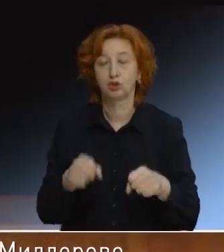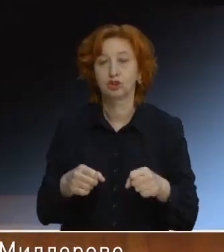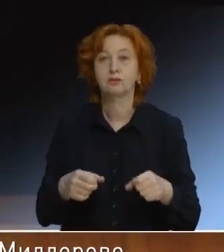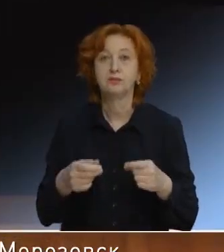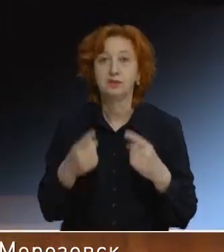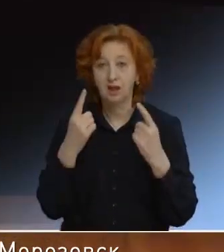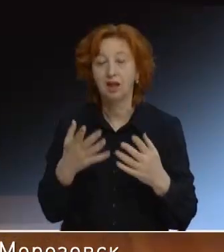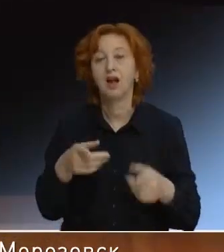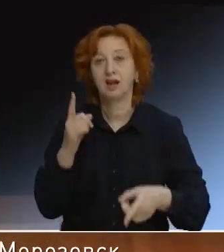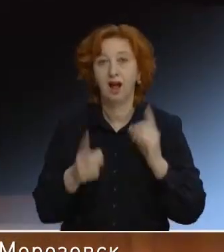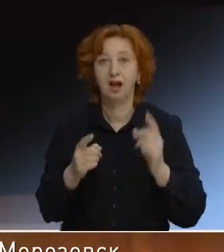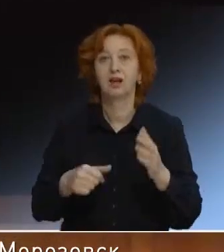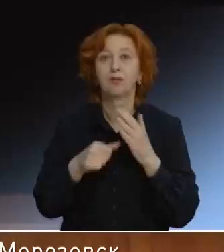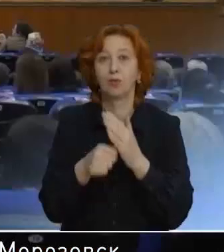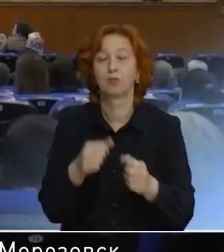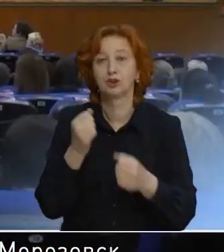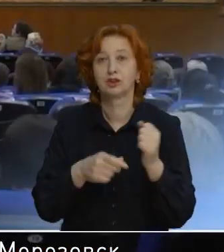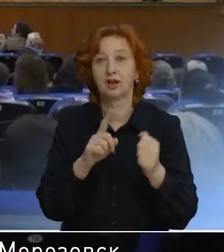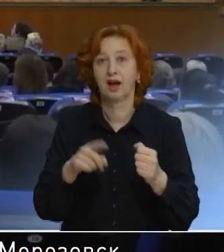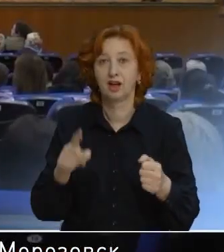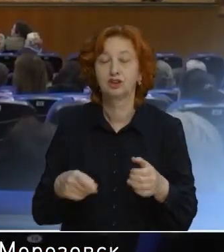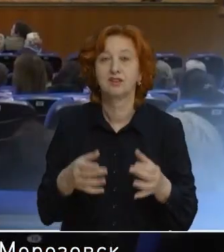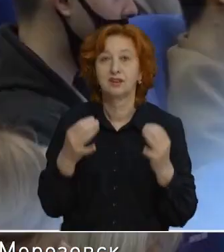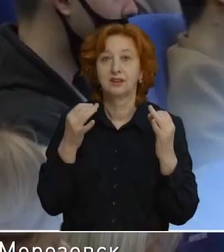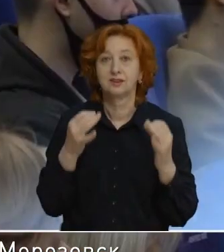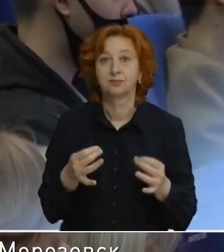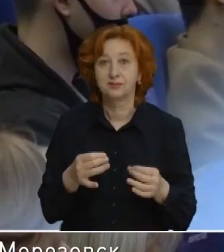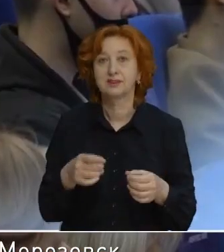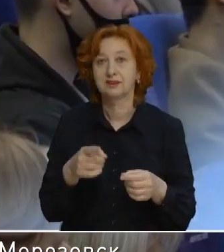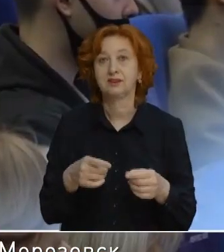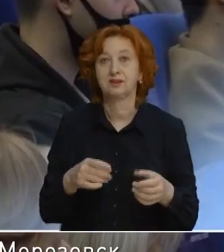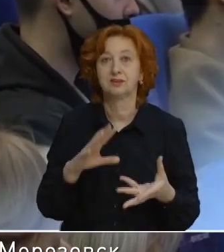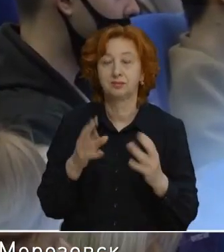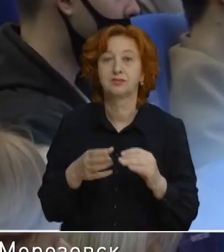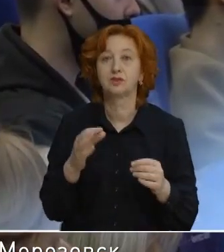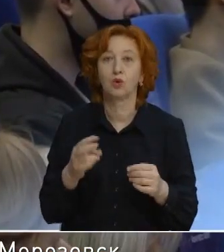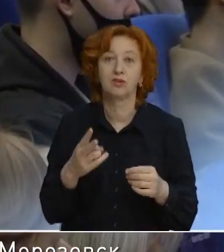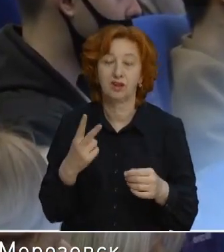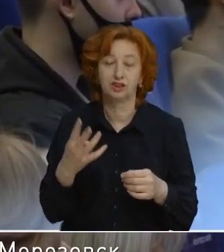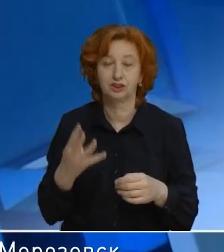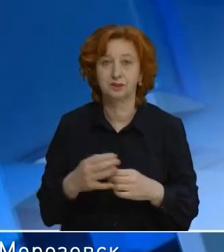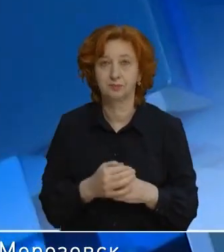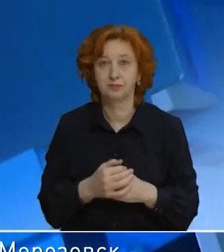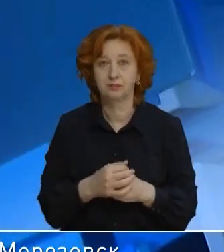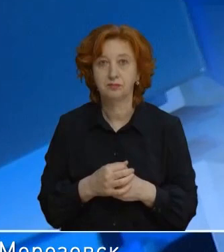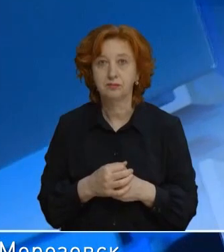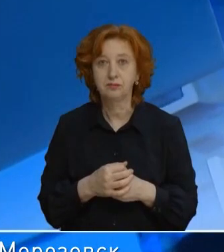реальная история успеха каждого из них. Оксана Мельничук, Юрий Ляшко, Дон-24, Ростов-на-Дону.